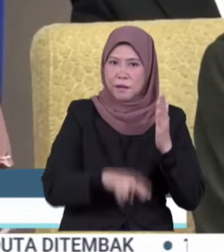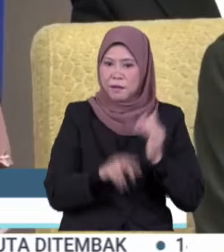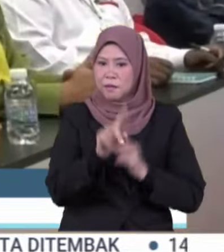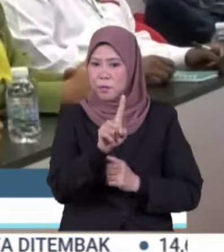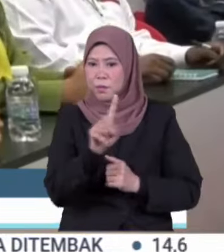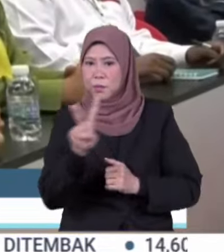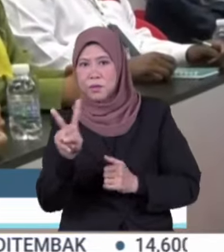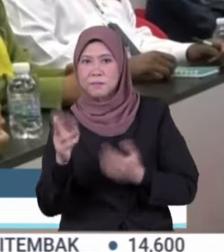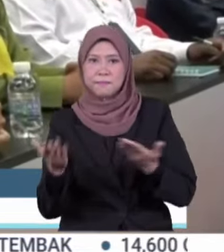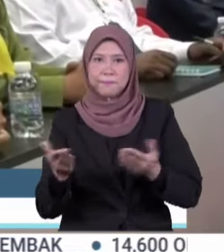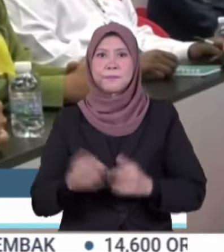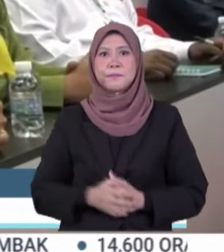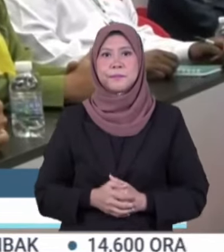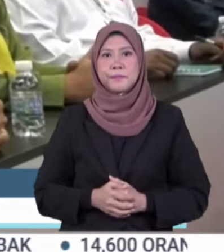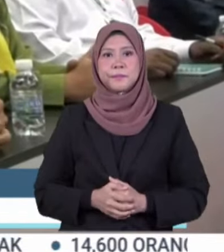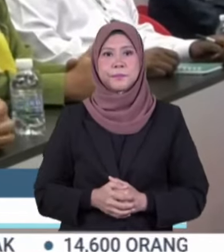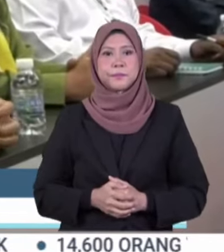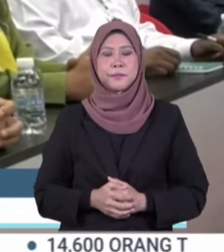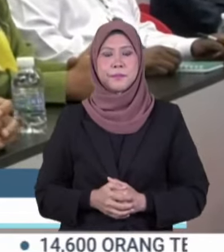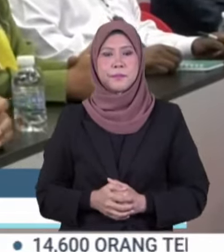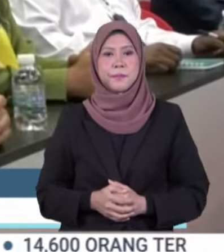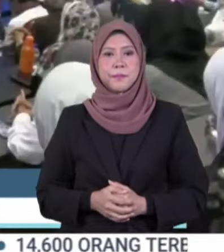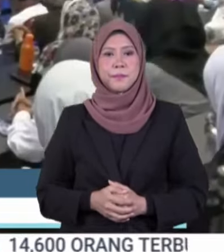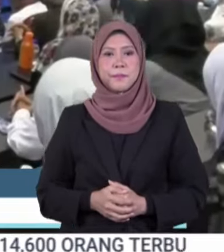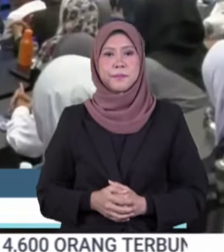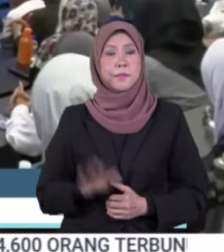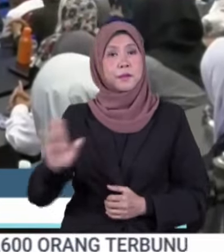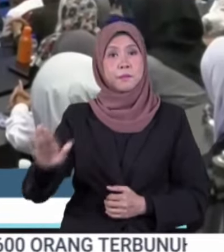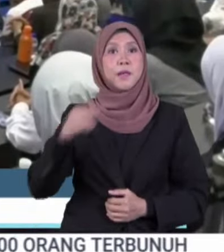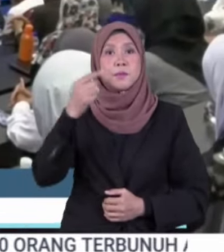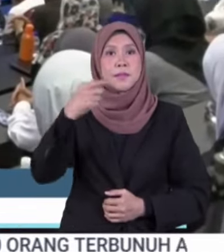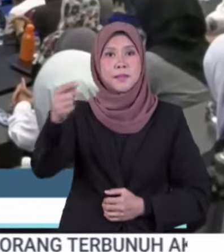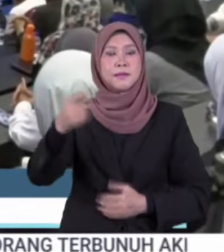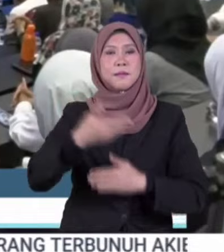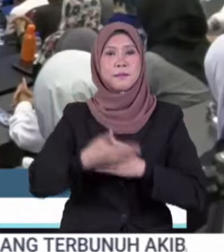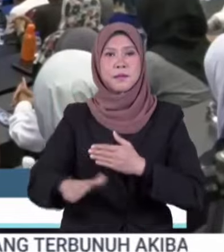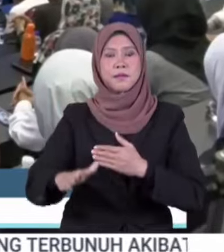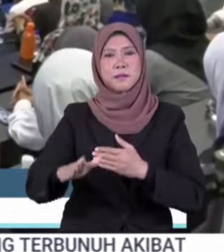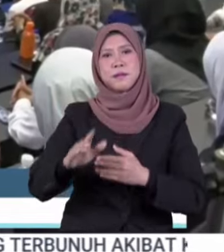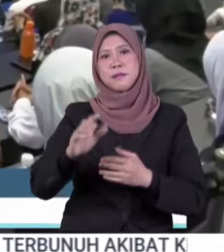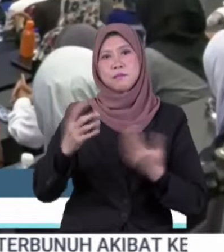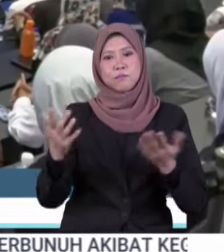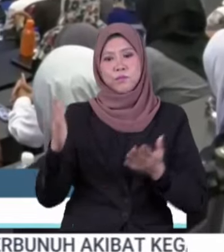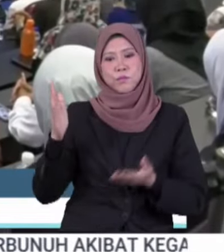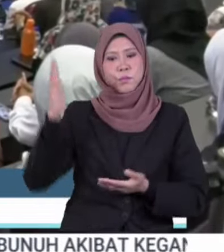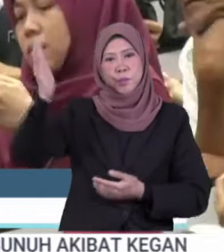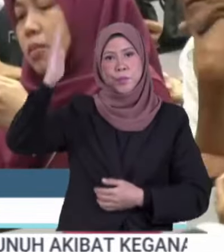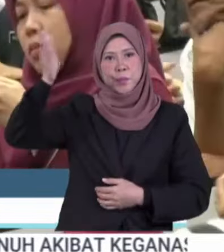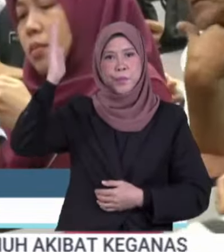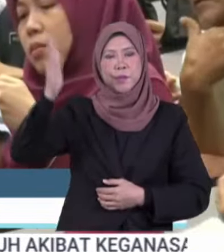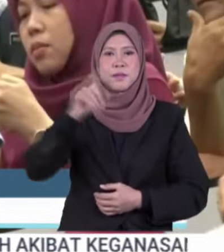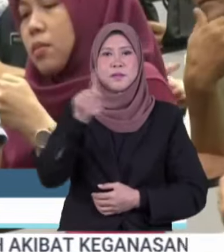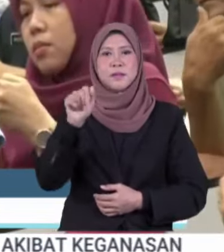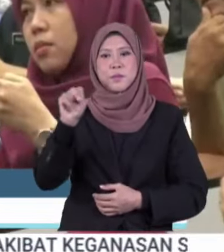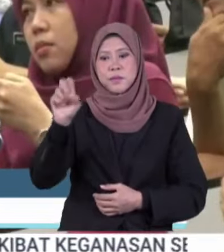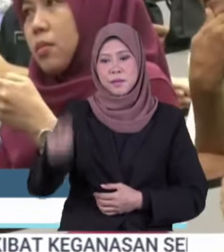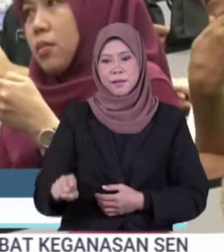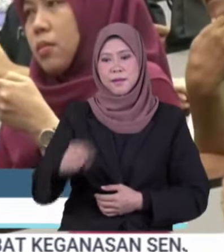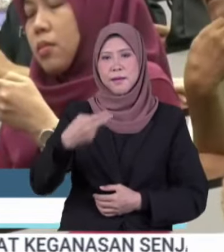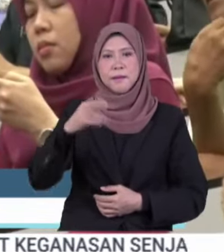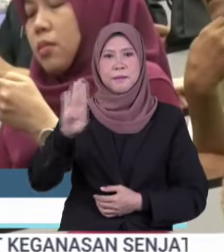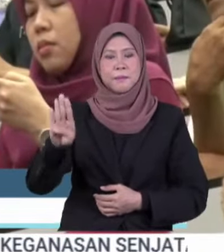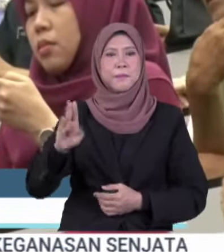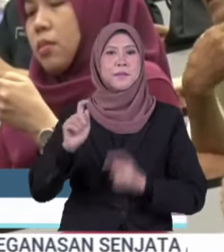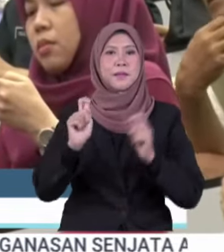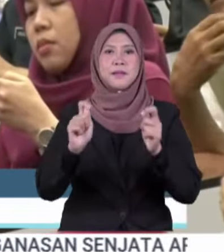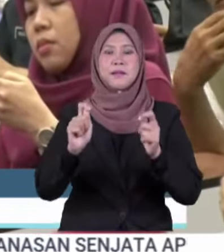2. Majlis mengambil kesempatan. Beliau berkata demikian selepas sesi Town Hall, kertas putih kesihatan Zon Selatan di Hub Pendidikan Tinggi